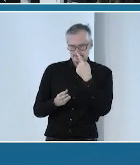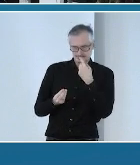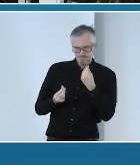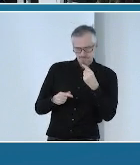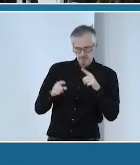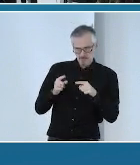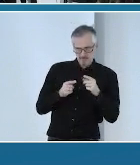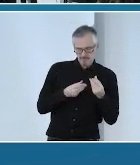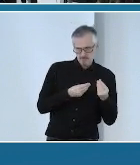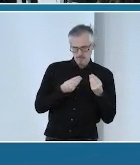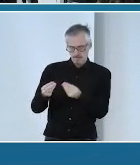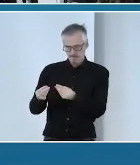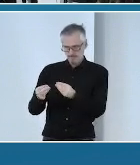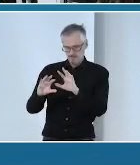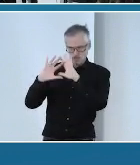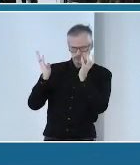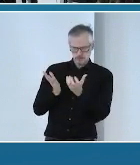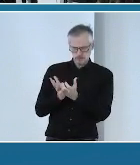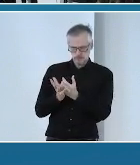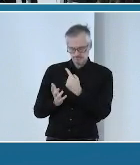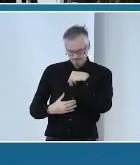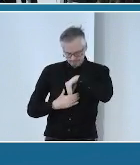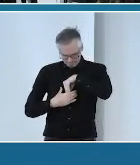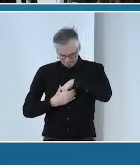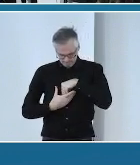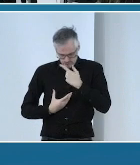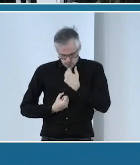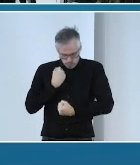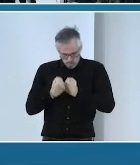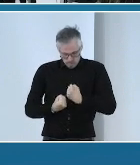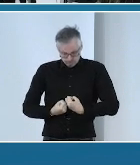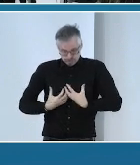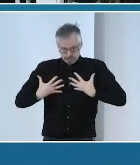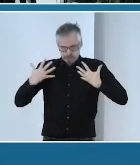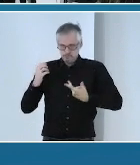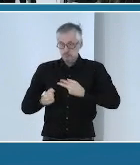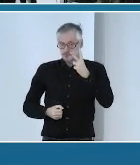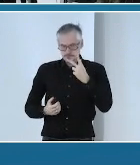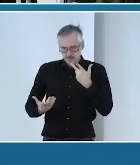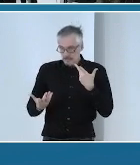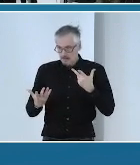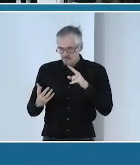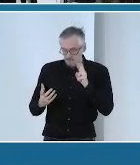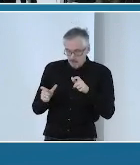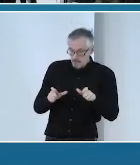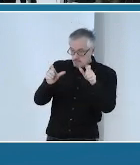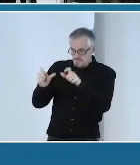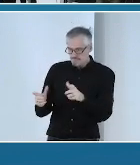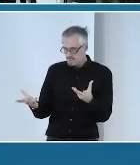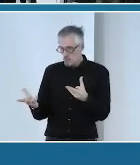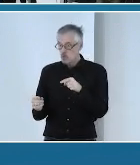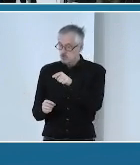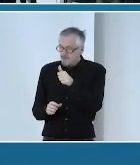à la perception de douleur qu'on ne savait pas où, enfin que l'enfant ne savait pas